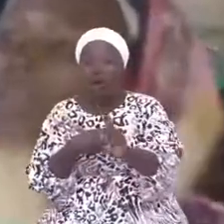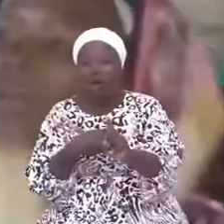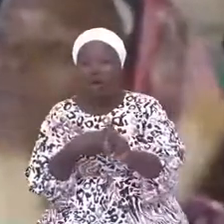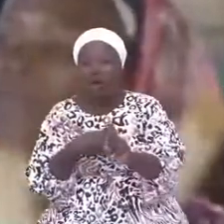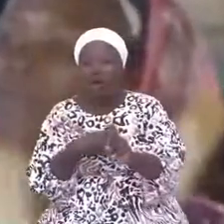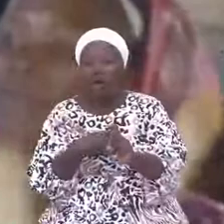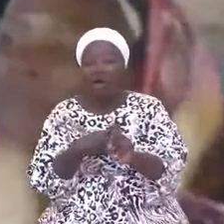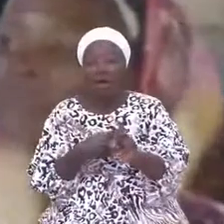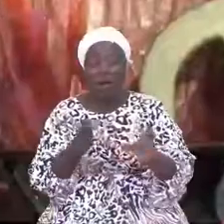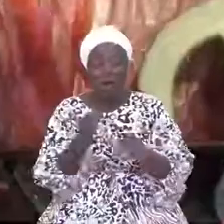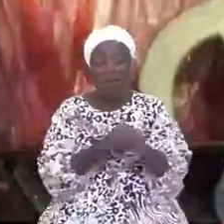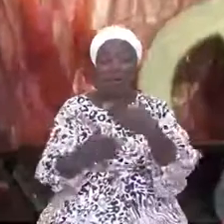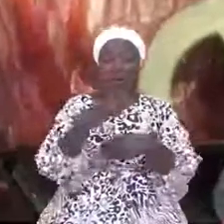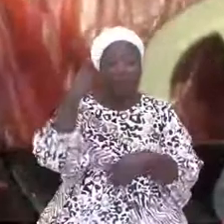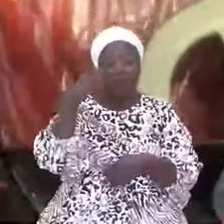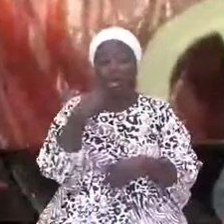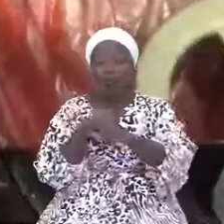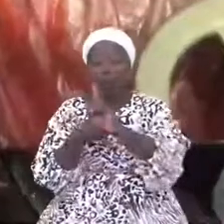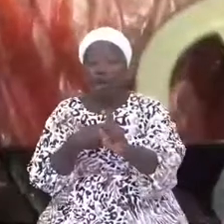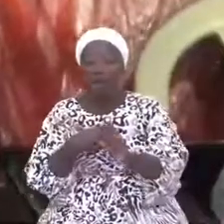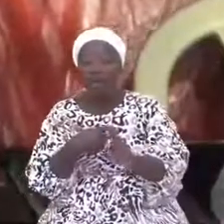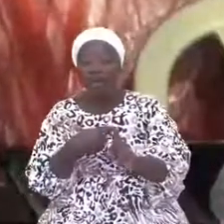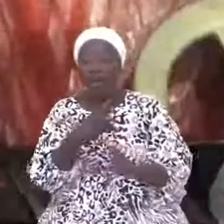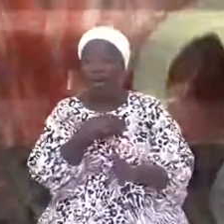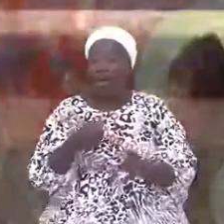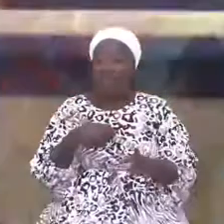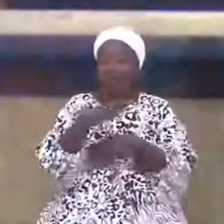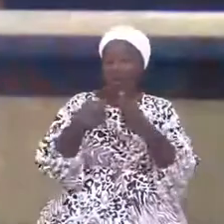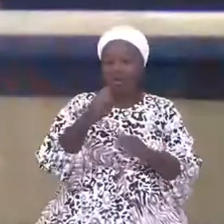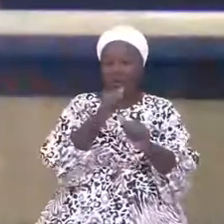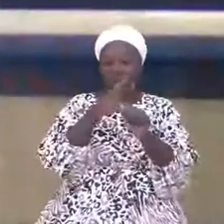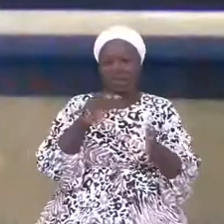La restauration pour qui? Le rétablissement c'est pour qui?